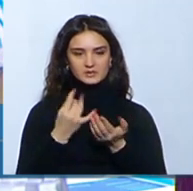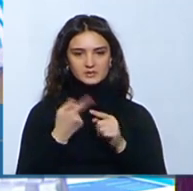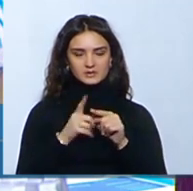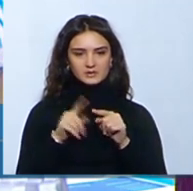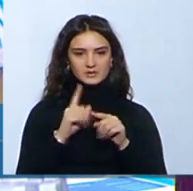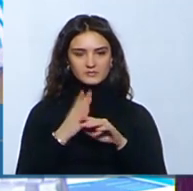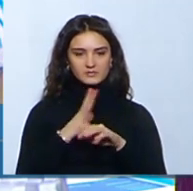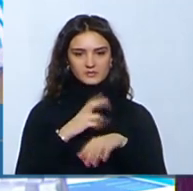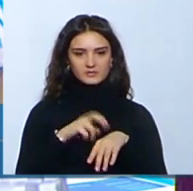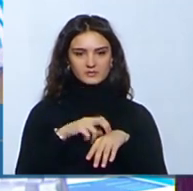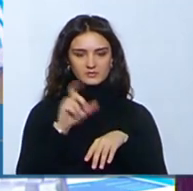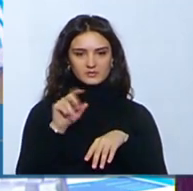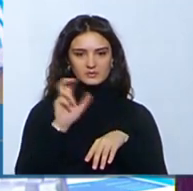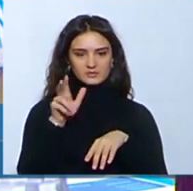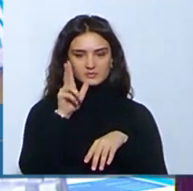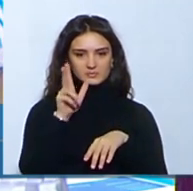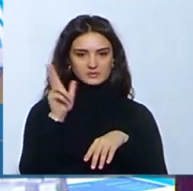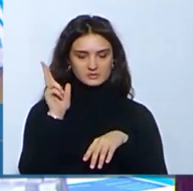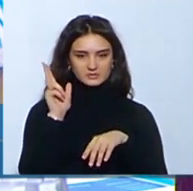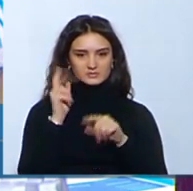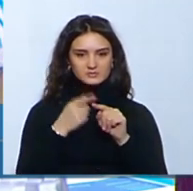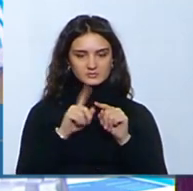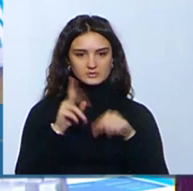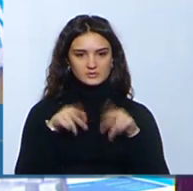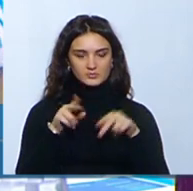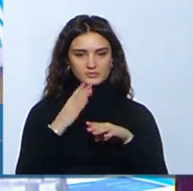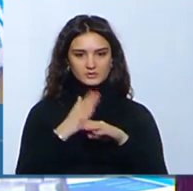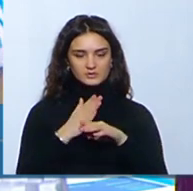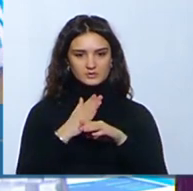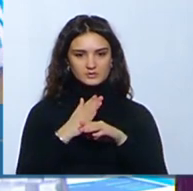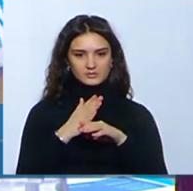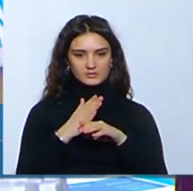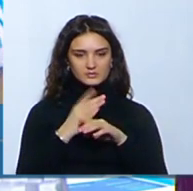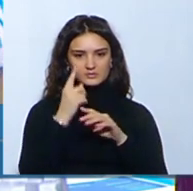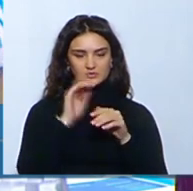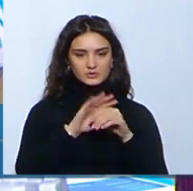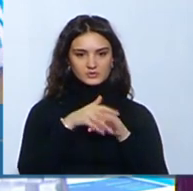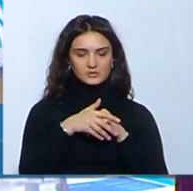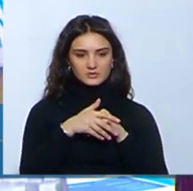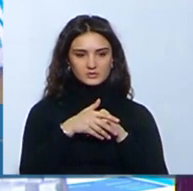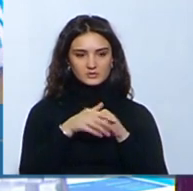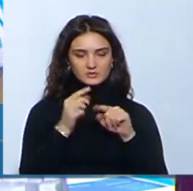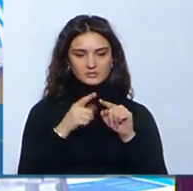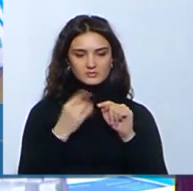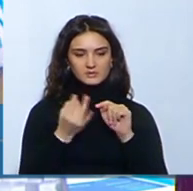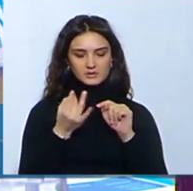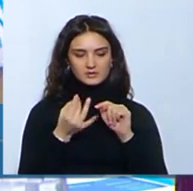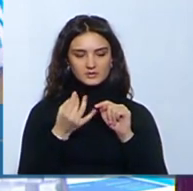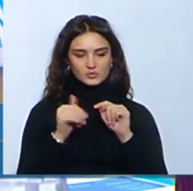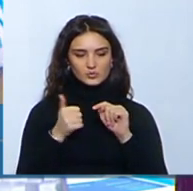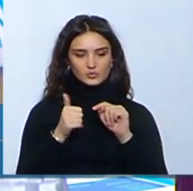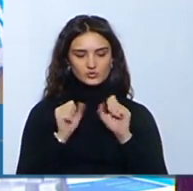არის, ვიყავი მე ექიმთან ადრე 1-3 წლის წინ და საოპერაციო ხარო, რაღაცა ჩაქცევარიო, რაღაცა. ერთი მაინტერესებს ახლა